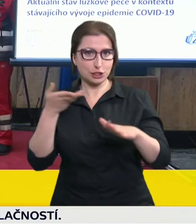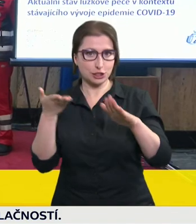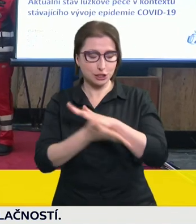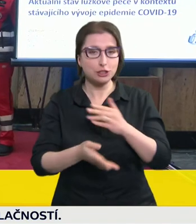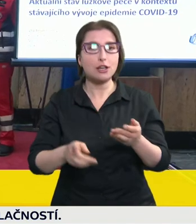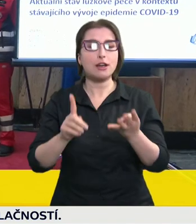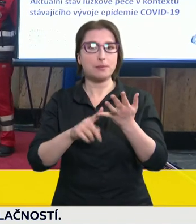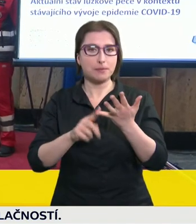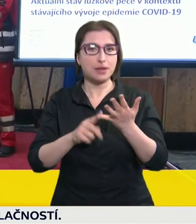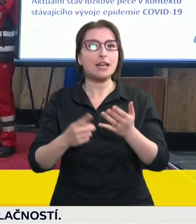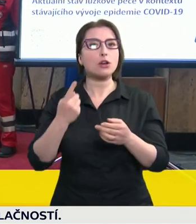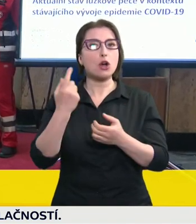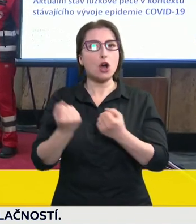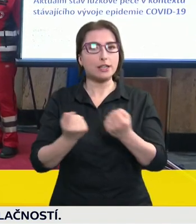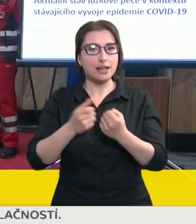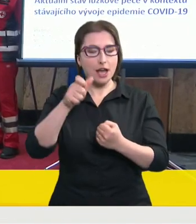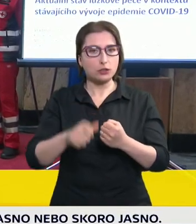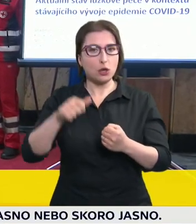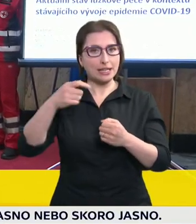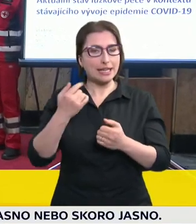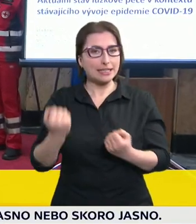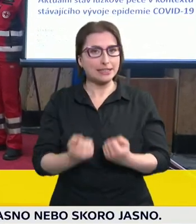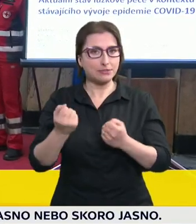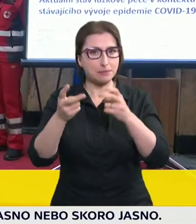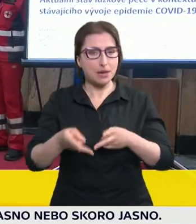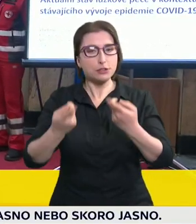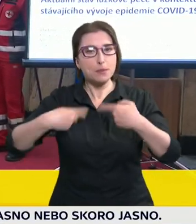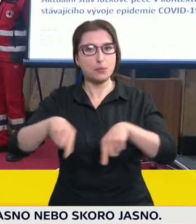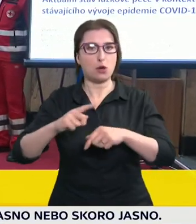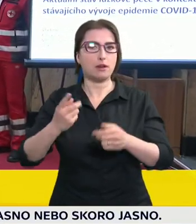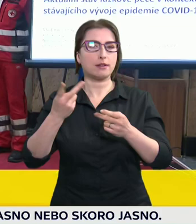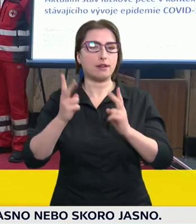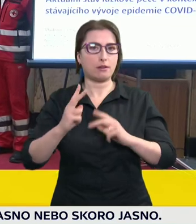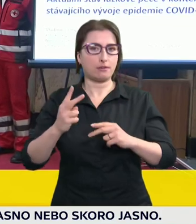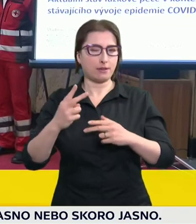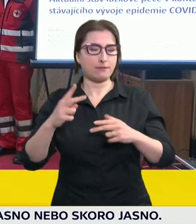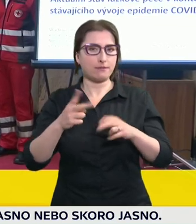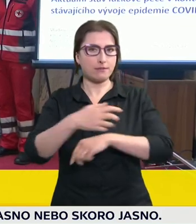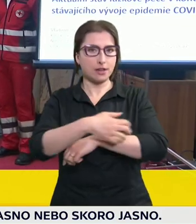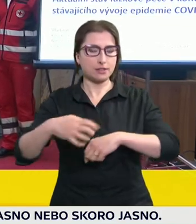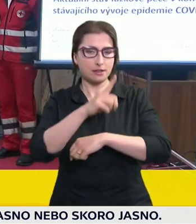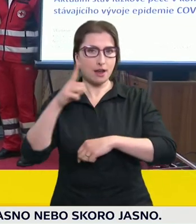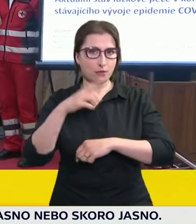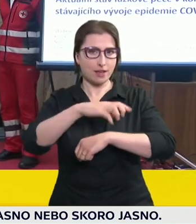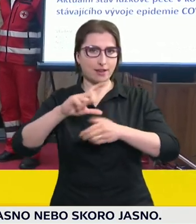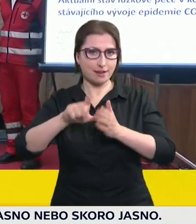koordinátor intenzivní péče pro Královéhradecký kraj. Předávám slovo panu náměstkovi. Děkuji.